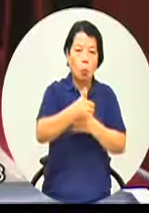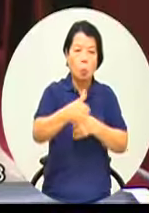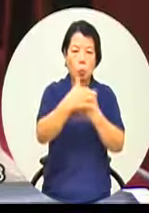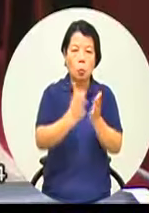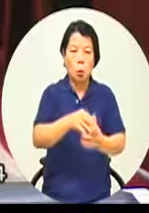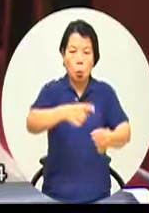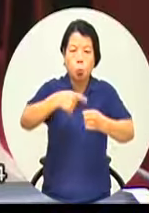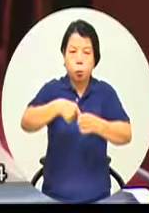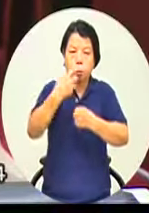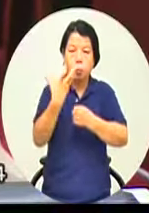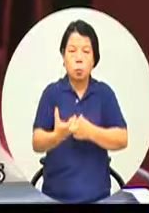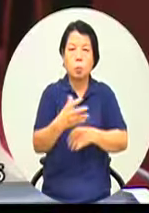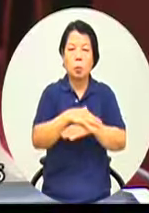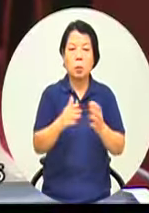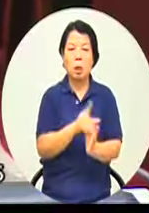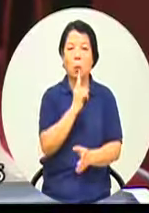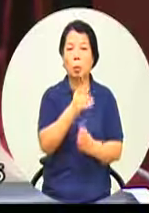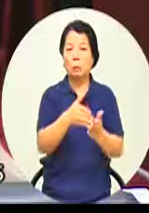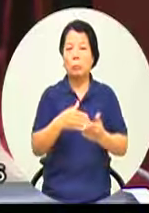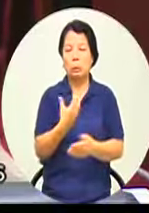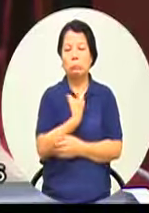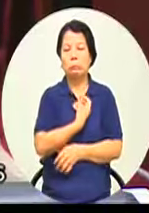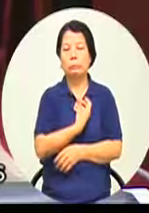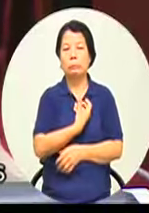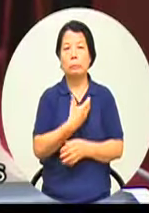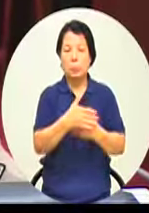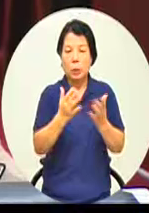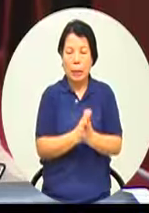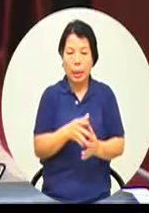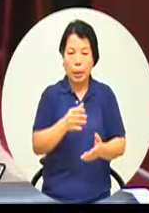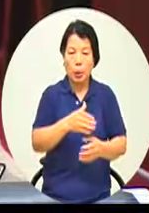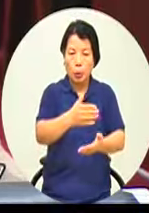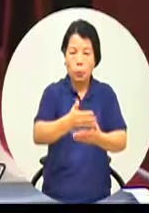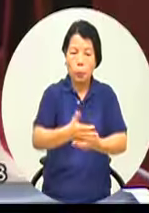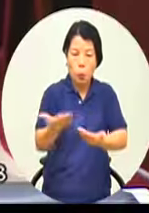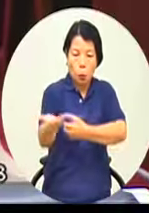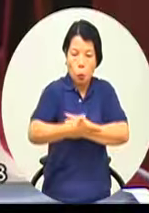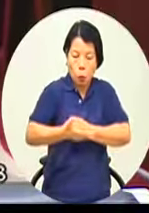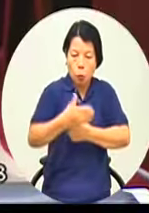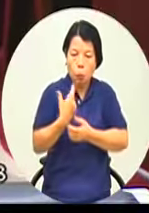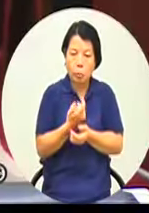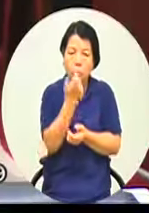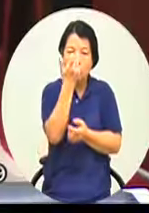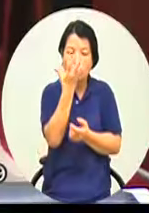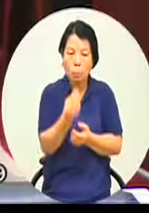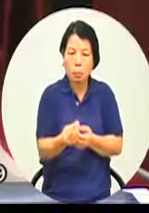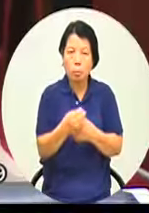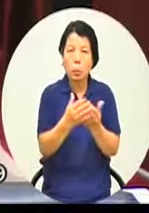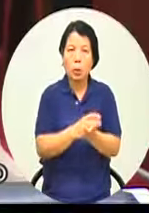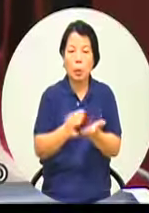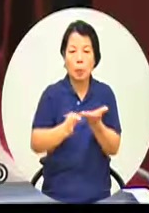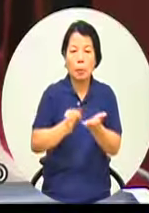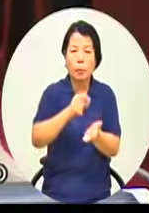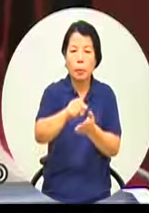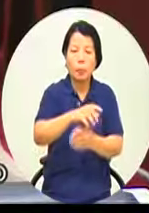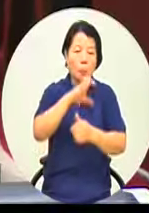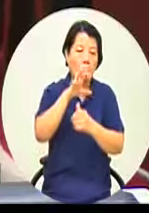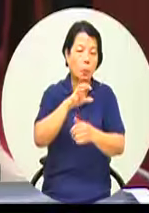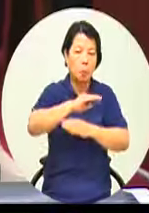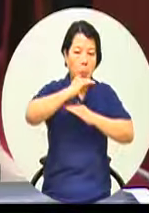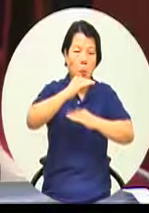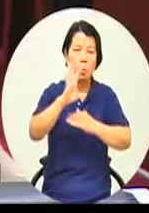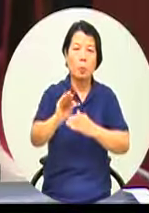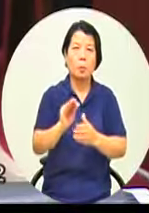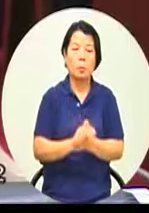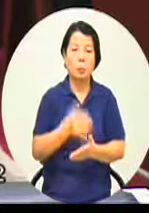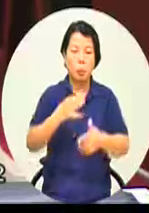他要讲什么呢？伊的收成变少啊嘛，变少， 伊会当卖农产品有限嘛，虽然计